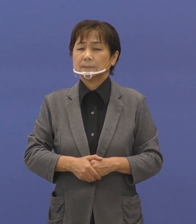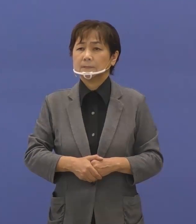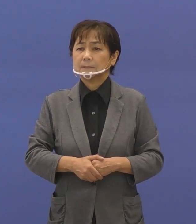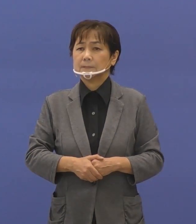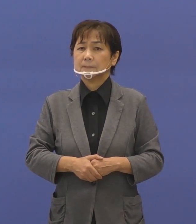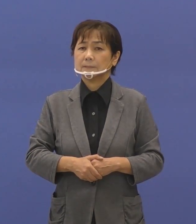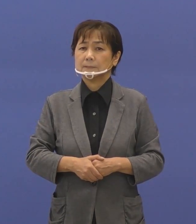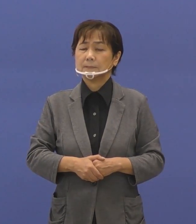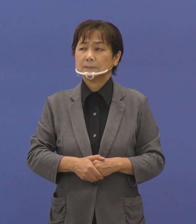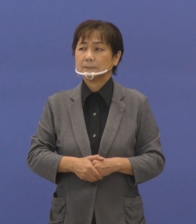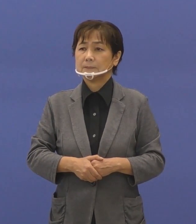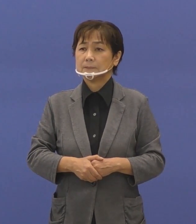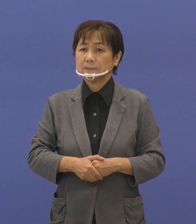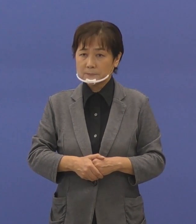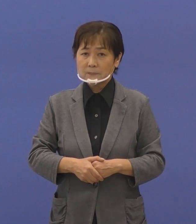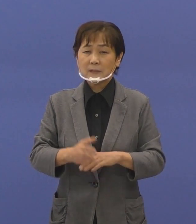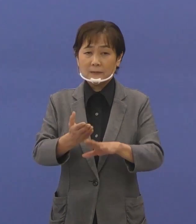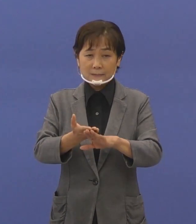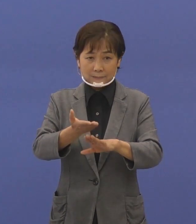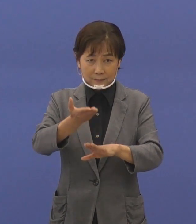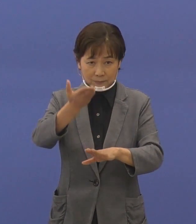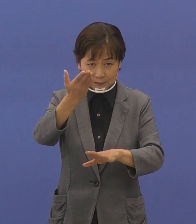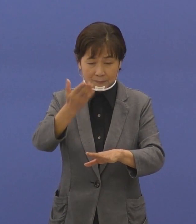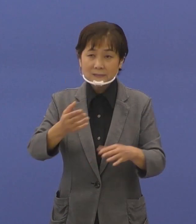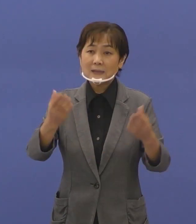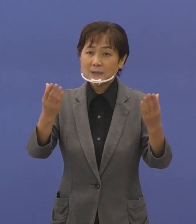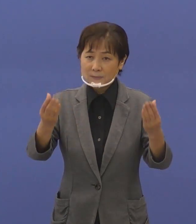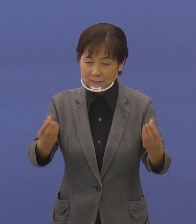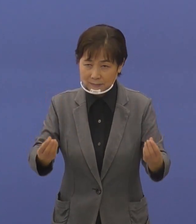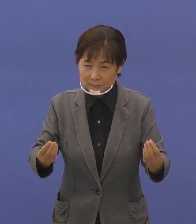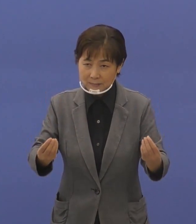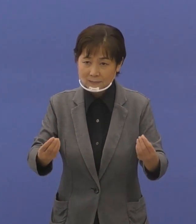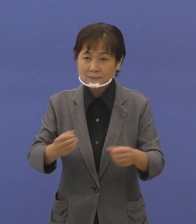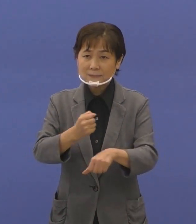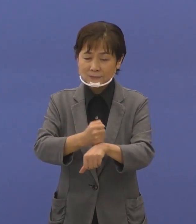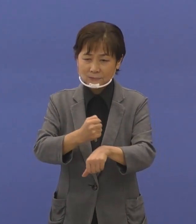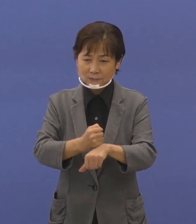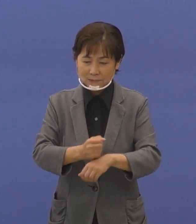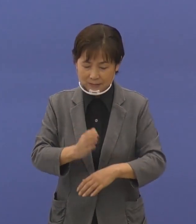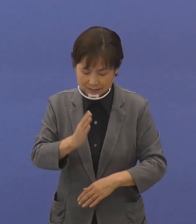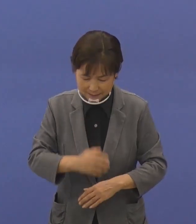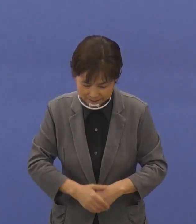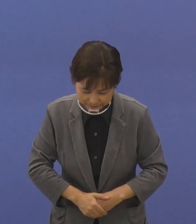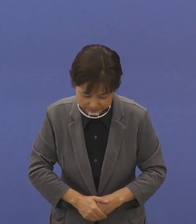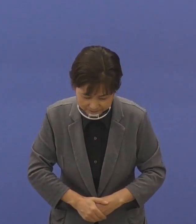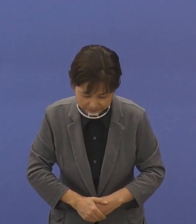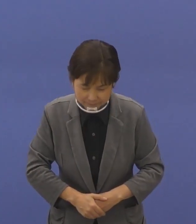以上をもちまして記者会見を終わります。 はい、お疲れ様でした。